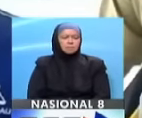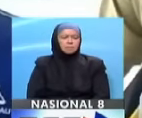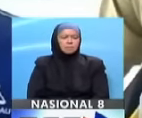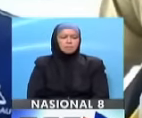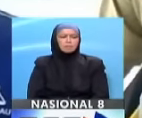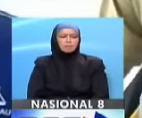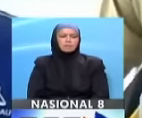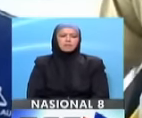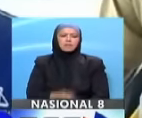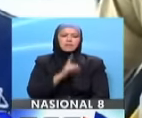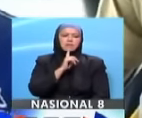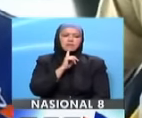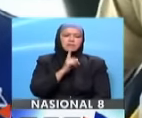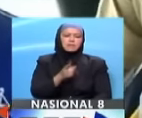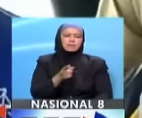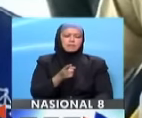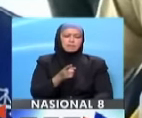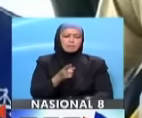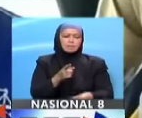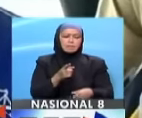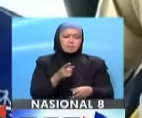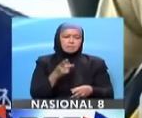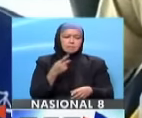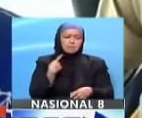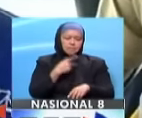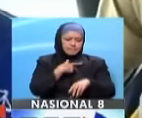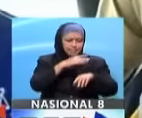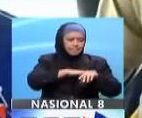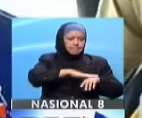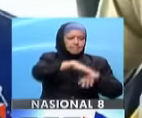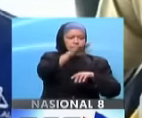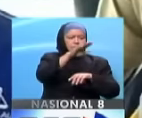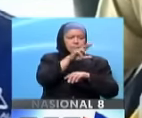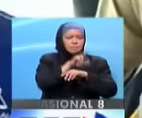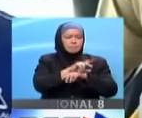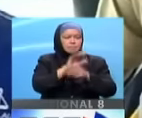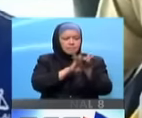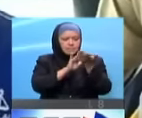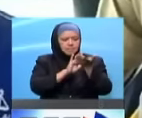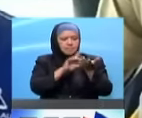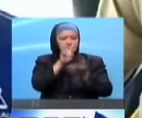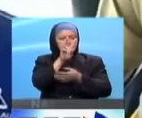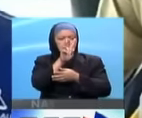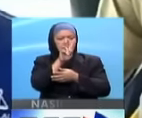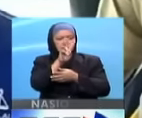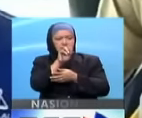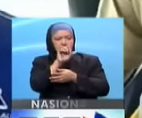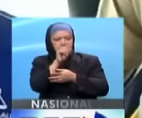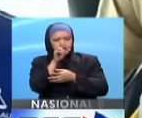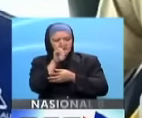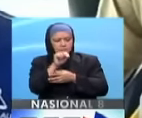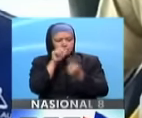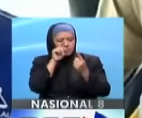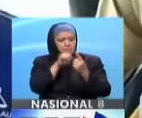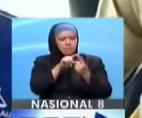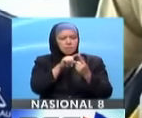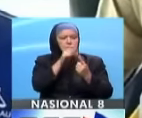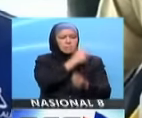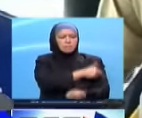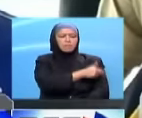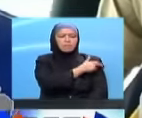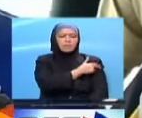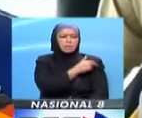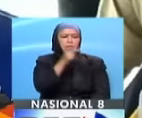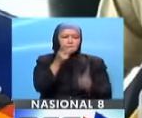Vaksin telah kita bagi kepada tiap-tiap hospital di Pulau Pinang, kepada tiap-tiap DH Penang, Serang